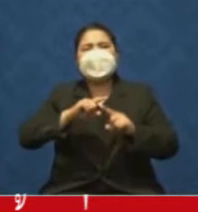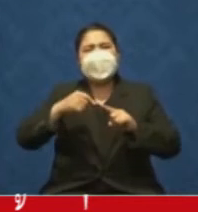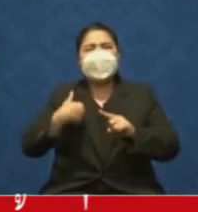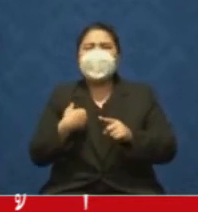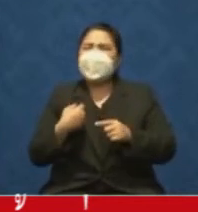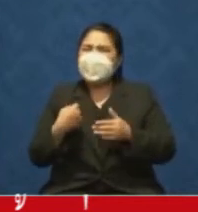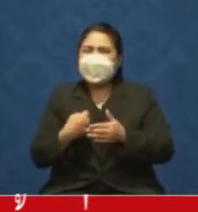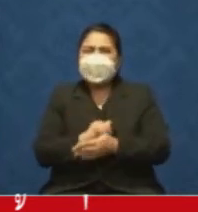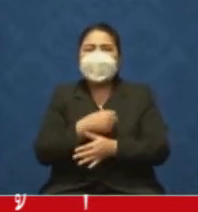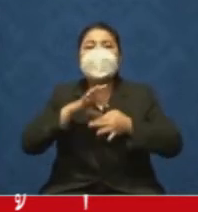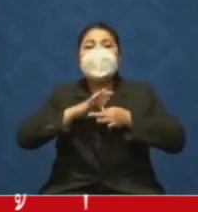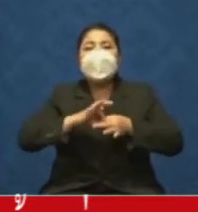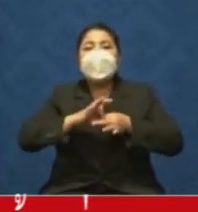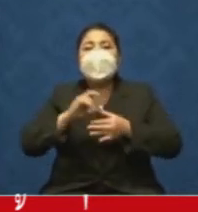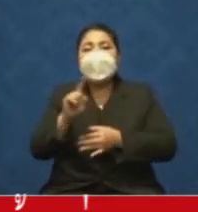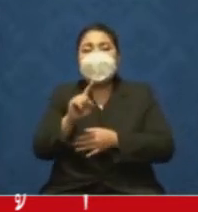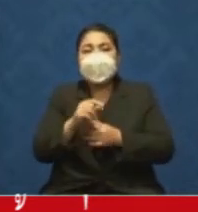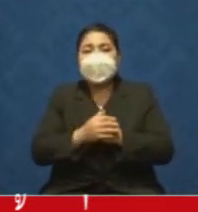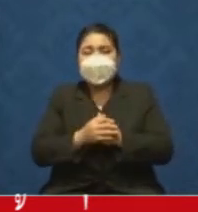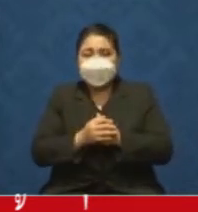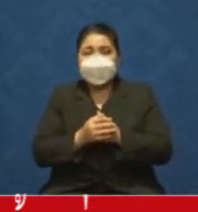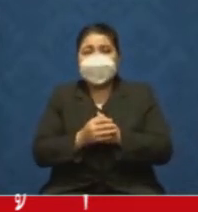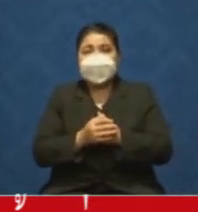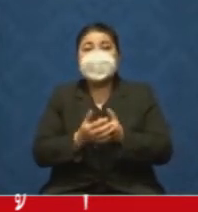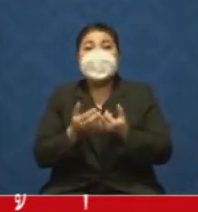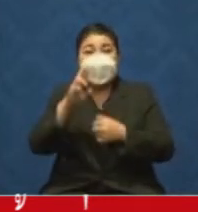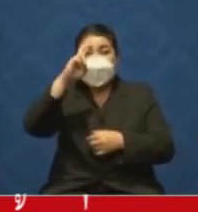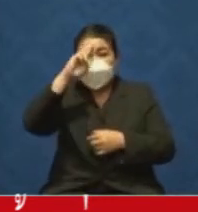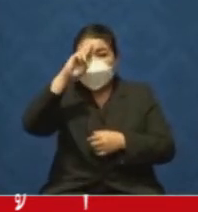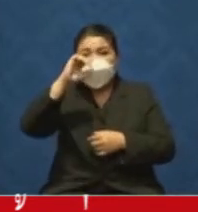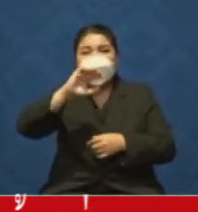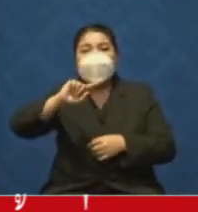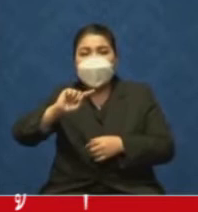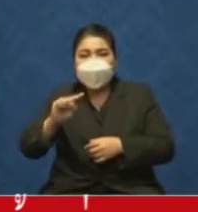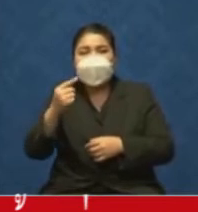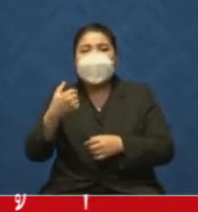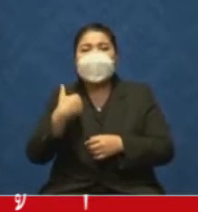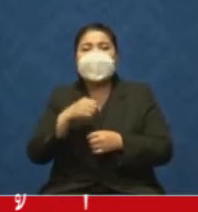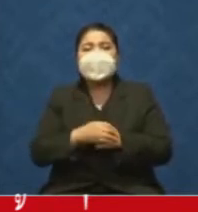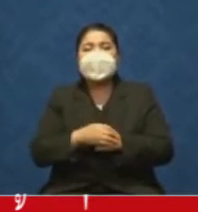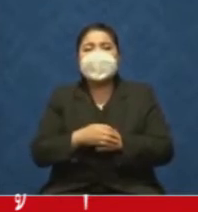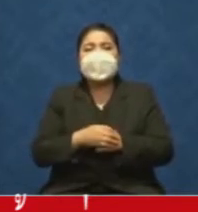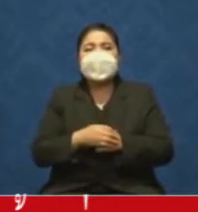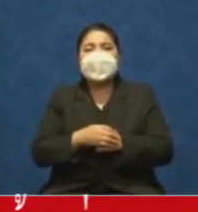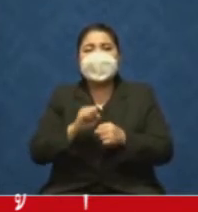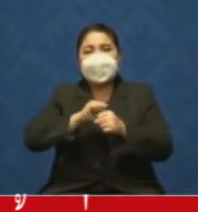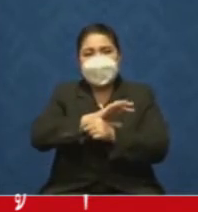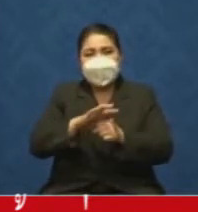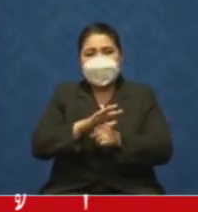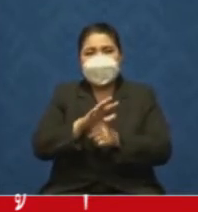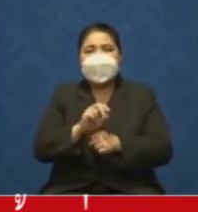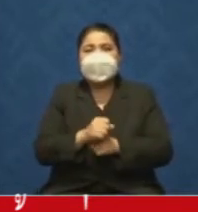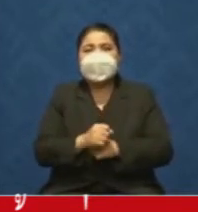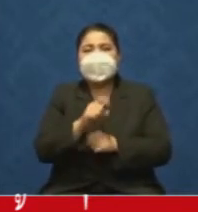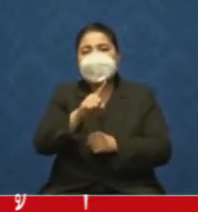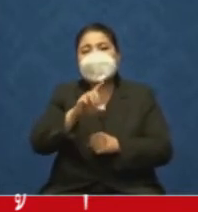เป็นห่วงว่าเมื่อมีโรคอุบัติใหม่ตัวให่คือโครโาวิรัส-19โรคโ